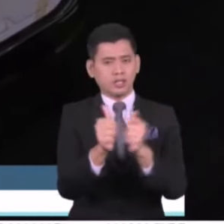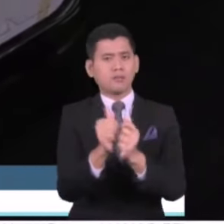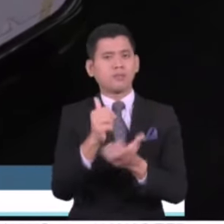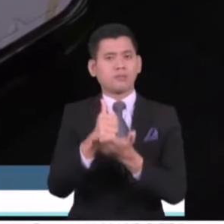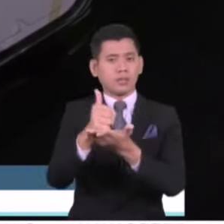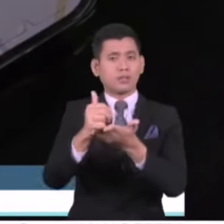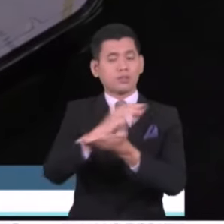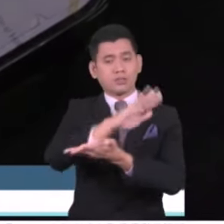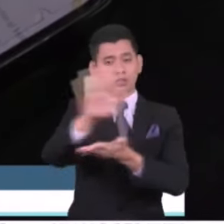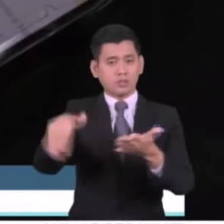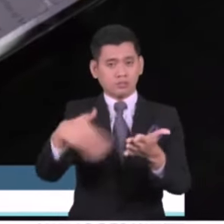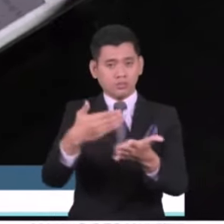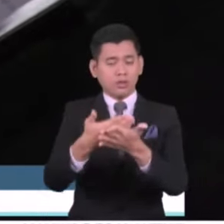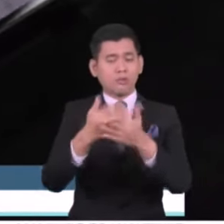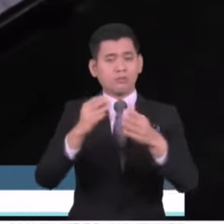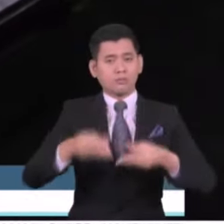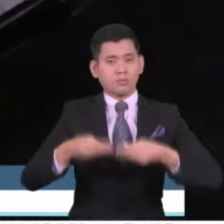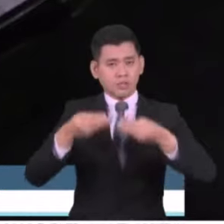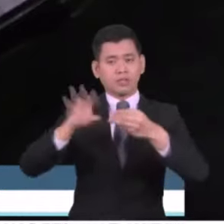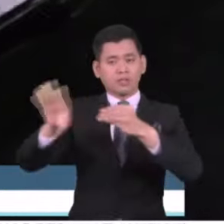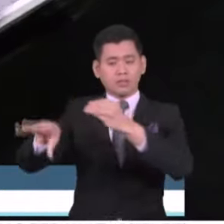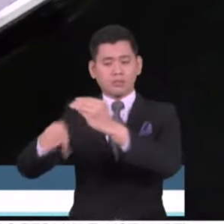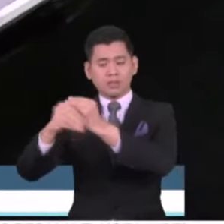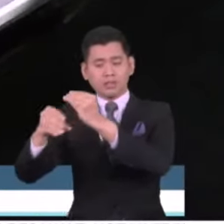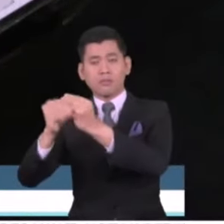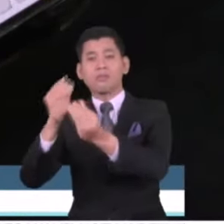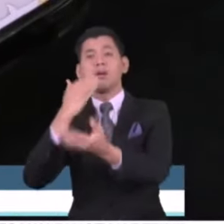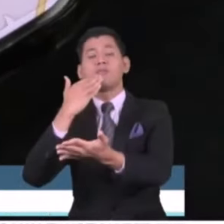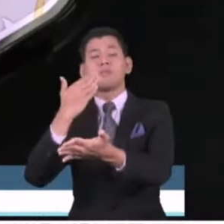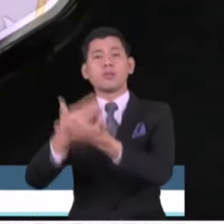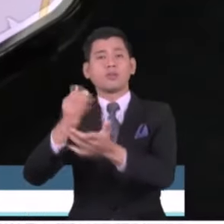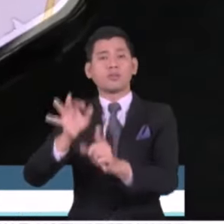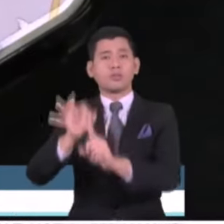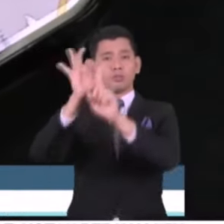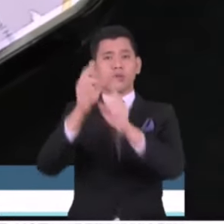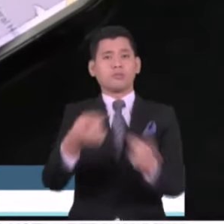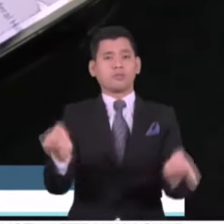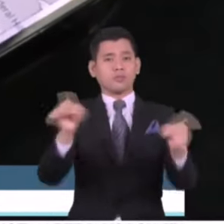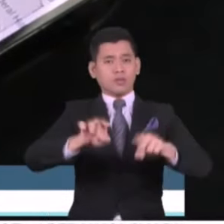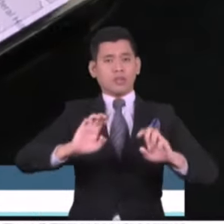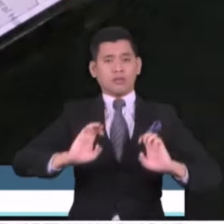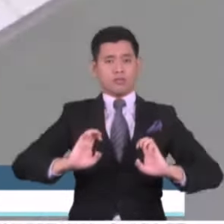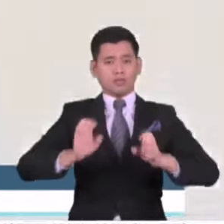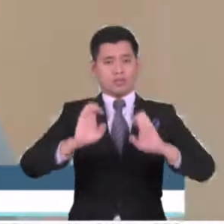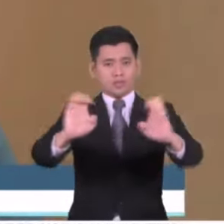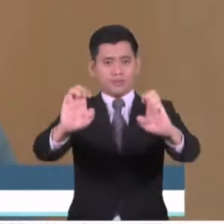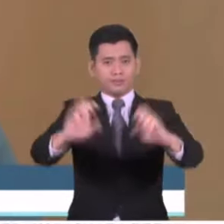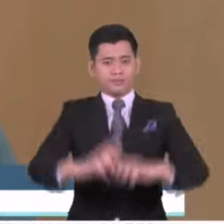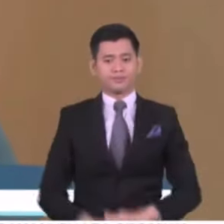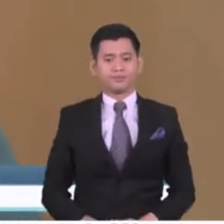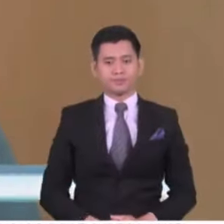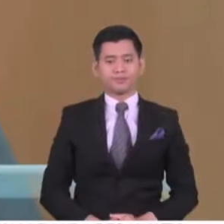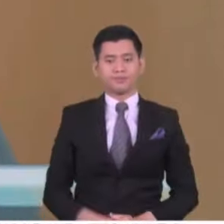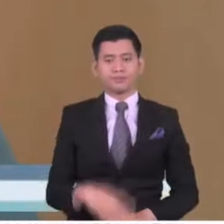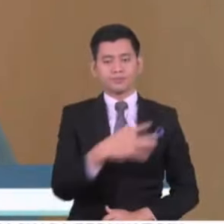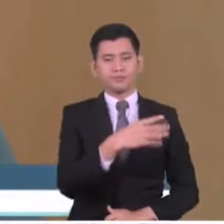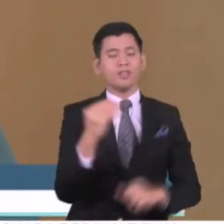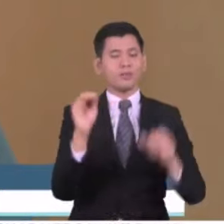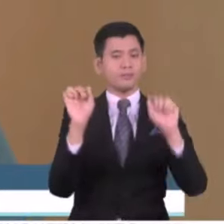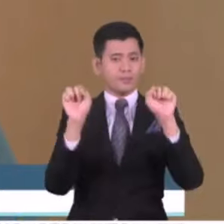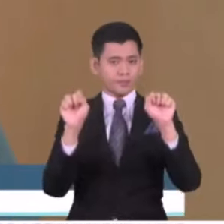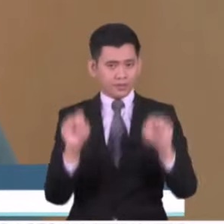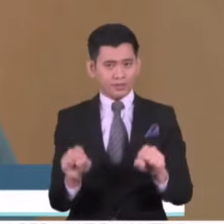Policy atau dasar menyalur penambahbaikan terutama ketika berlaku kecemasan. Dan mereka juga